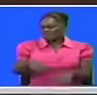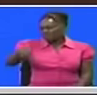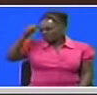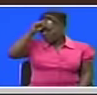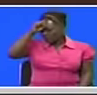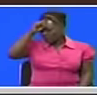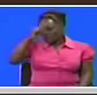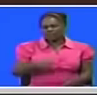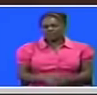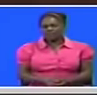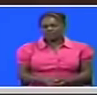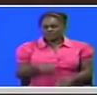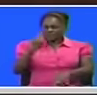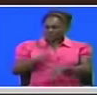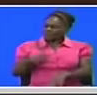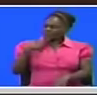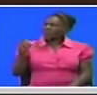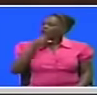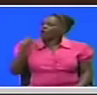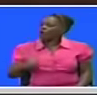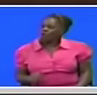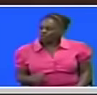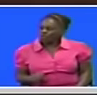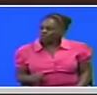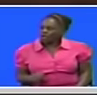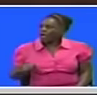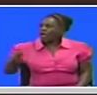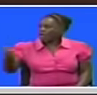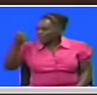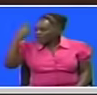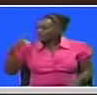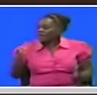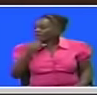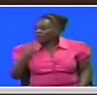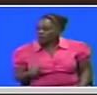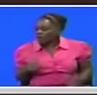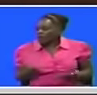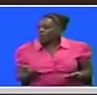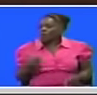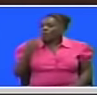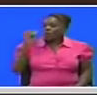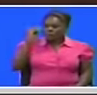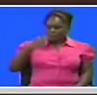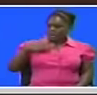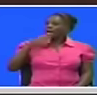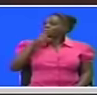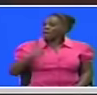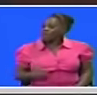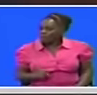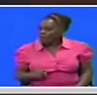kabisa. When you say manual, because there are others who understand manual, uko kwetu Mr. Speaker,